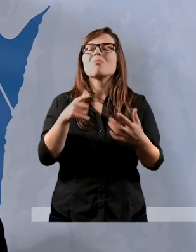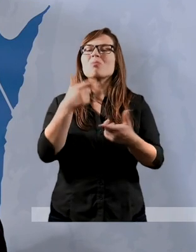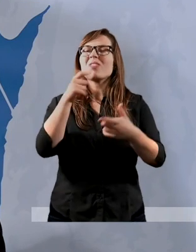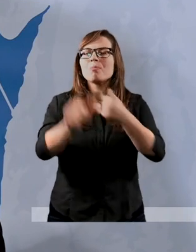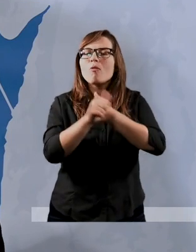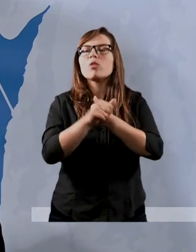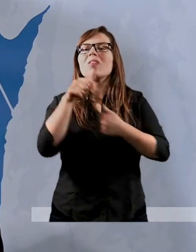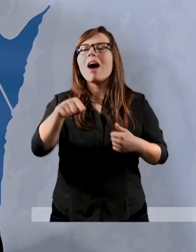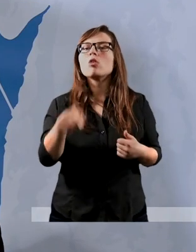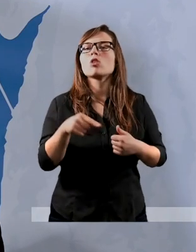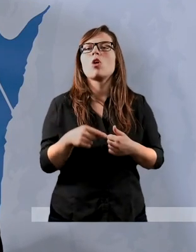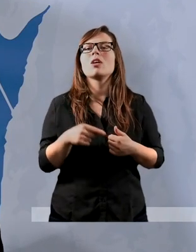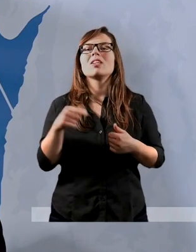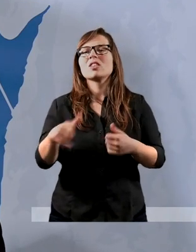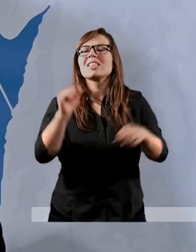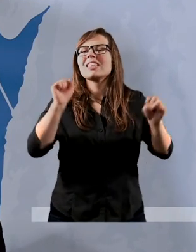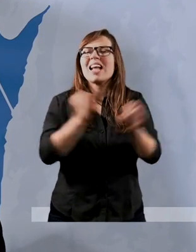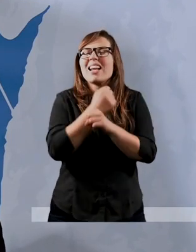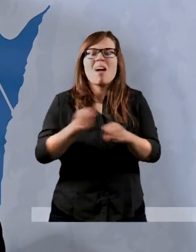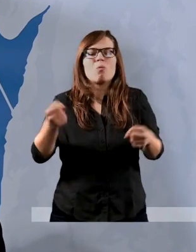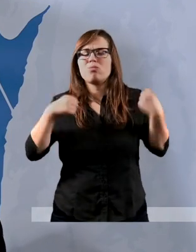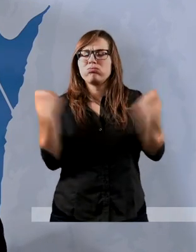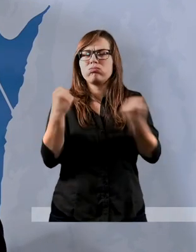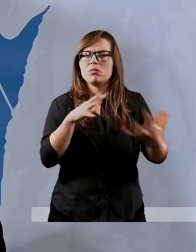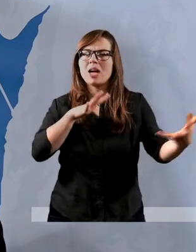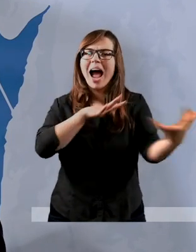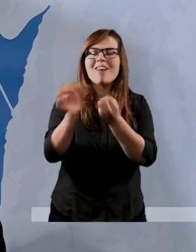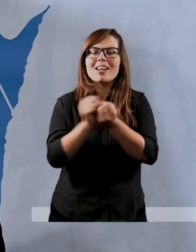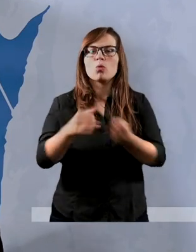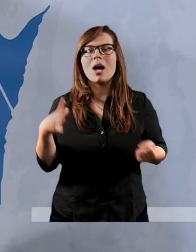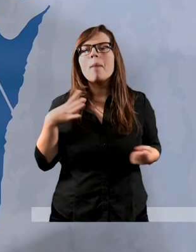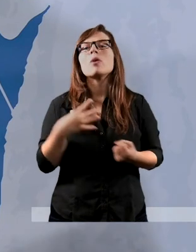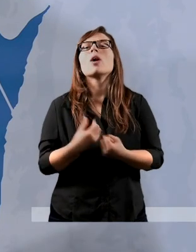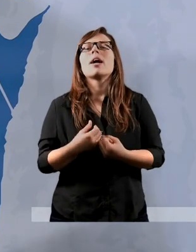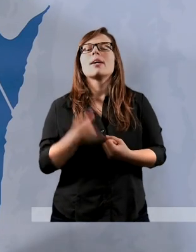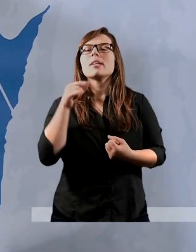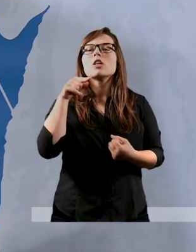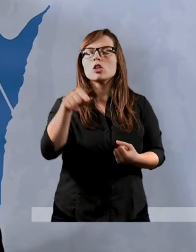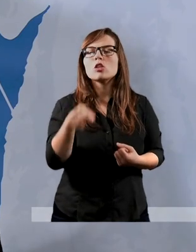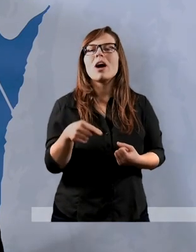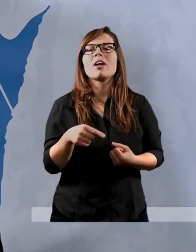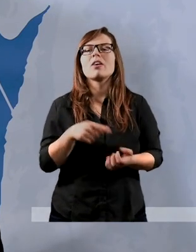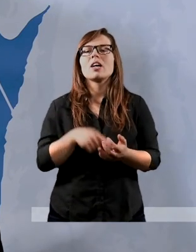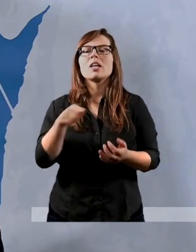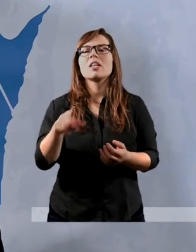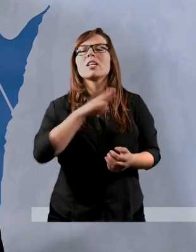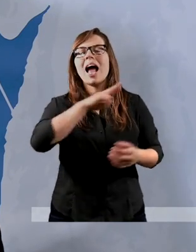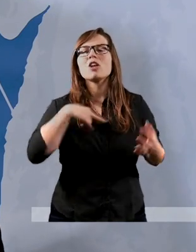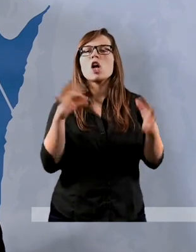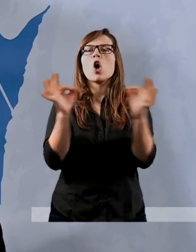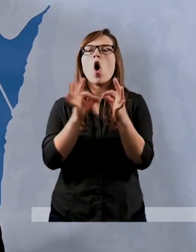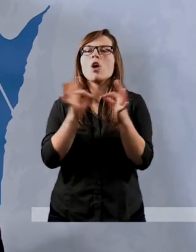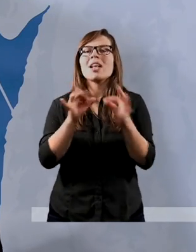tego, że po prostu niesamowicie się kłóciliśmy i po takich imprezach nasze